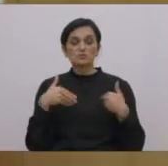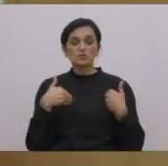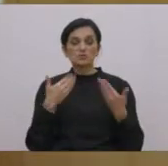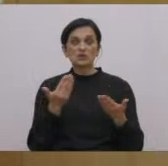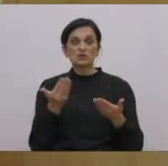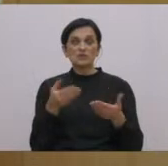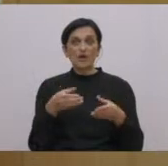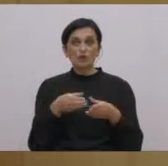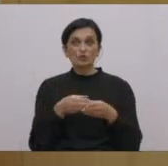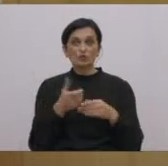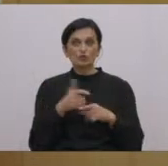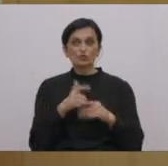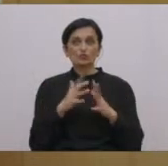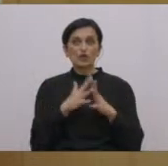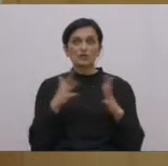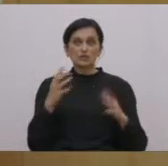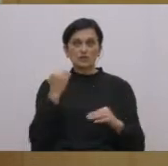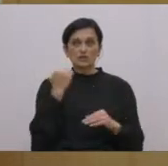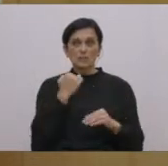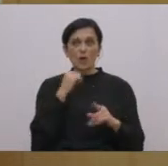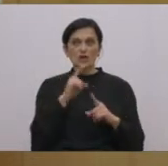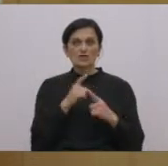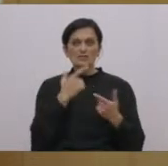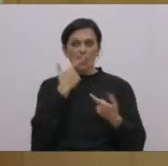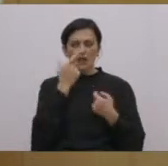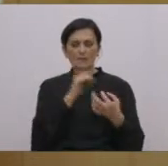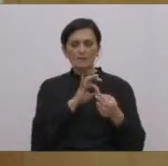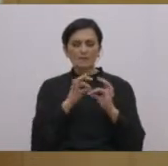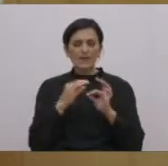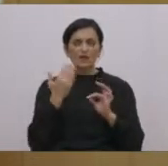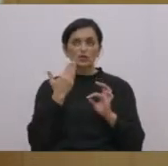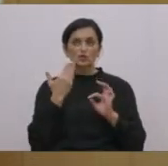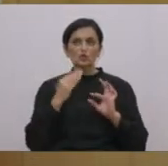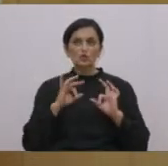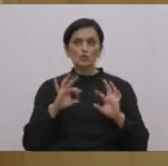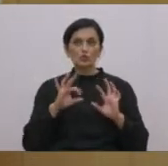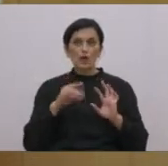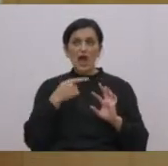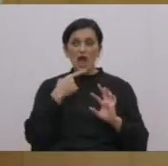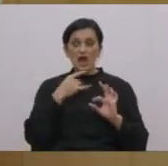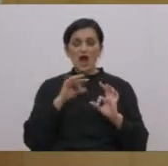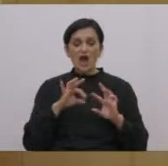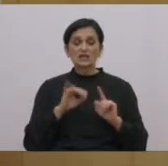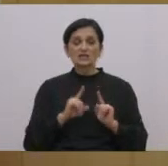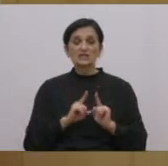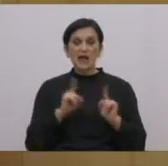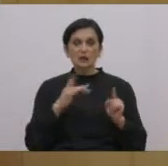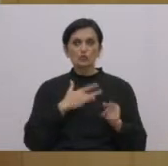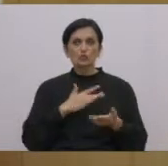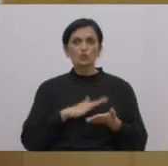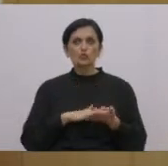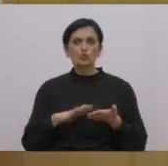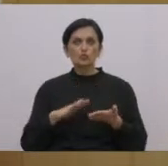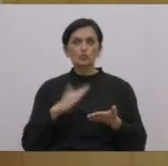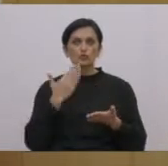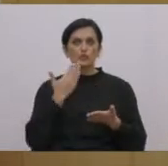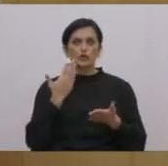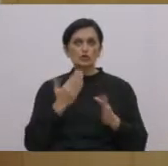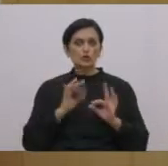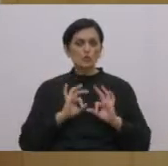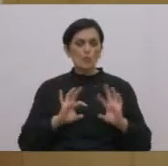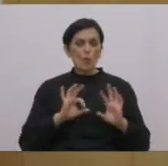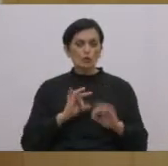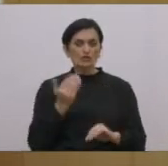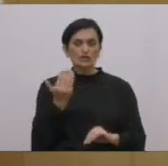თქვენ გუნდს. Ძალიან დიდი მადლობა ესეთი დეტალური მოხსენებისთვის და აღსანიშნავია, რომ განსაკუთრებულად გულწრფელი მოხსენებისთვის თქვენ